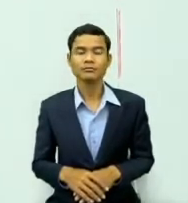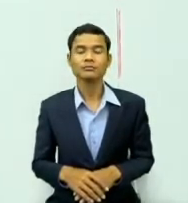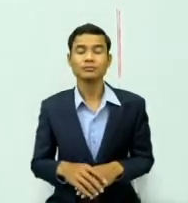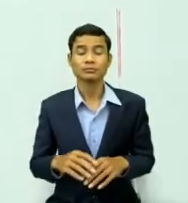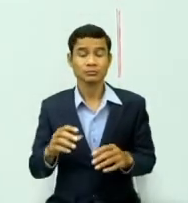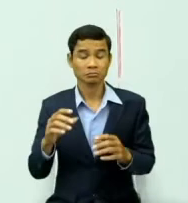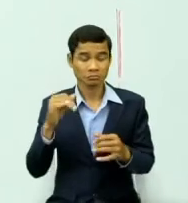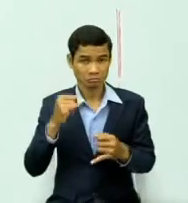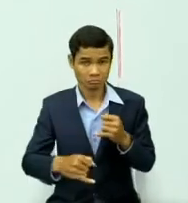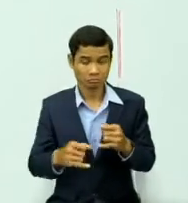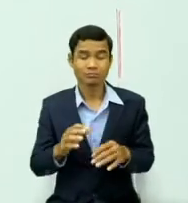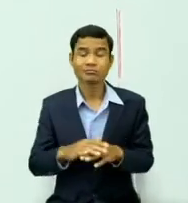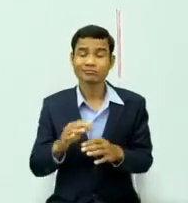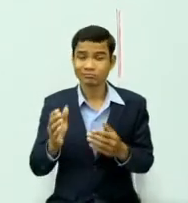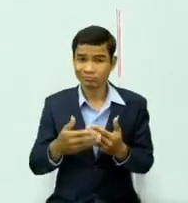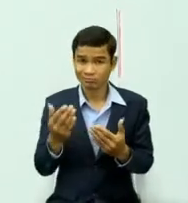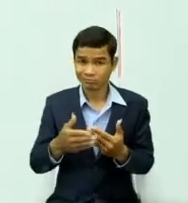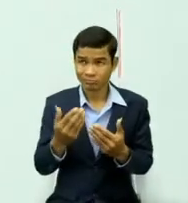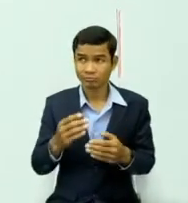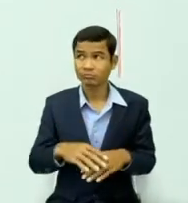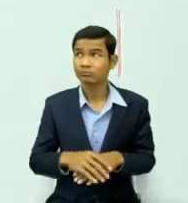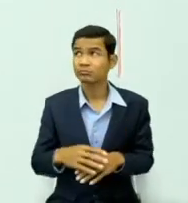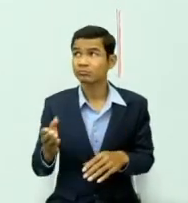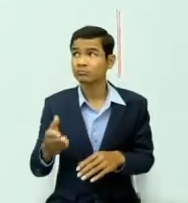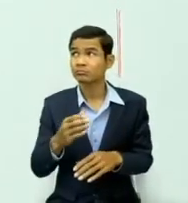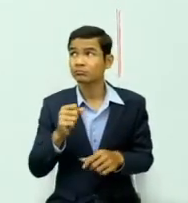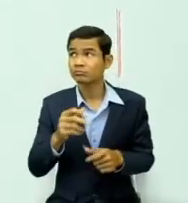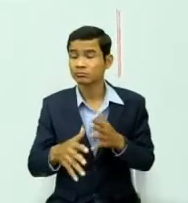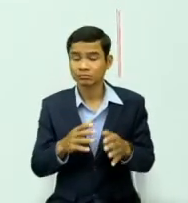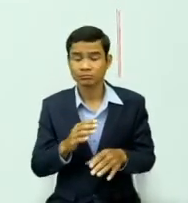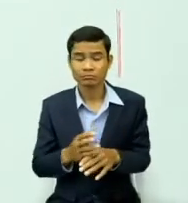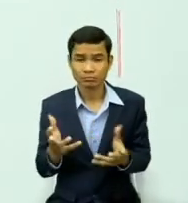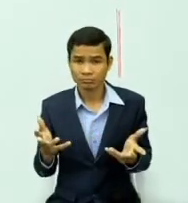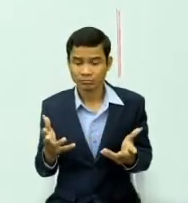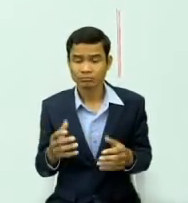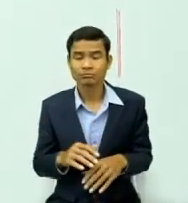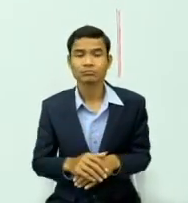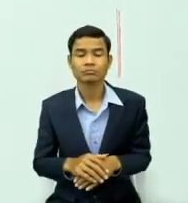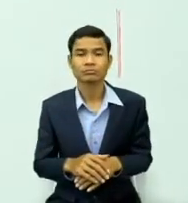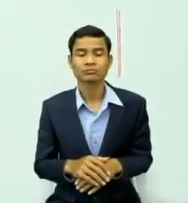Chà, sao chẳng cờ nghe nghe nè con đó. Tại lấy con an thá.